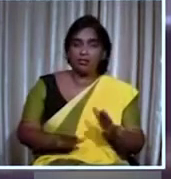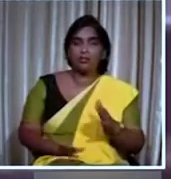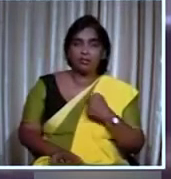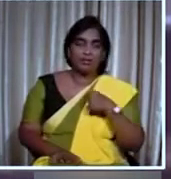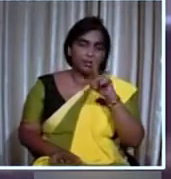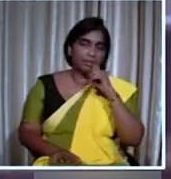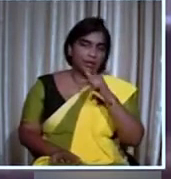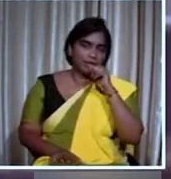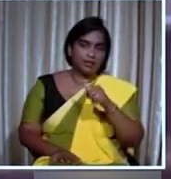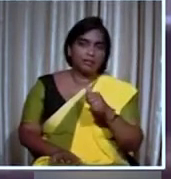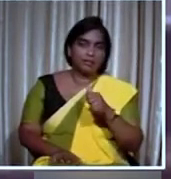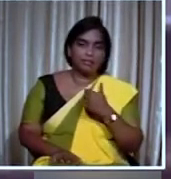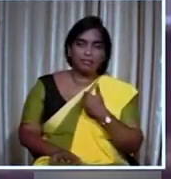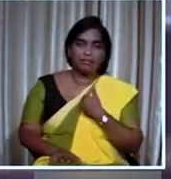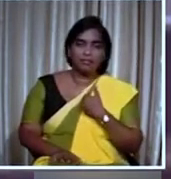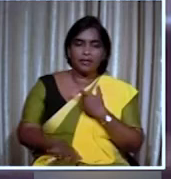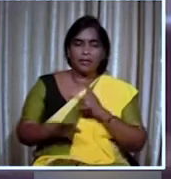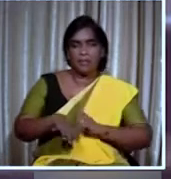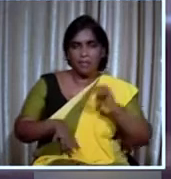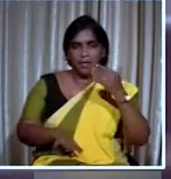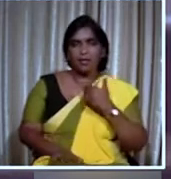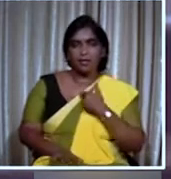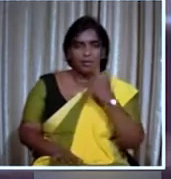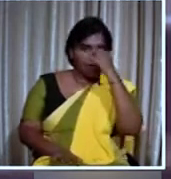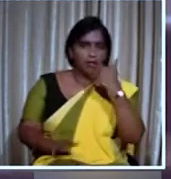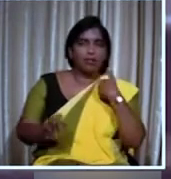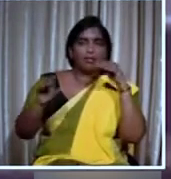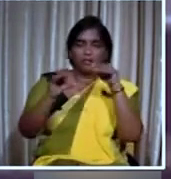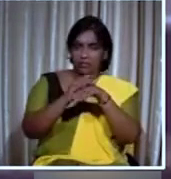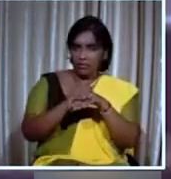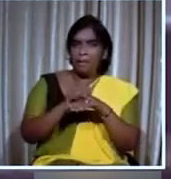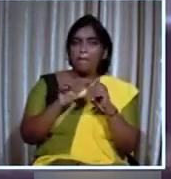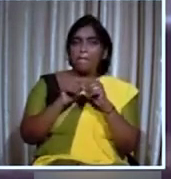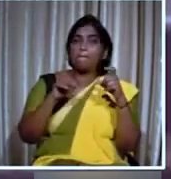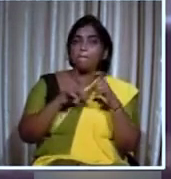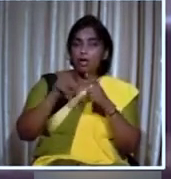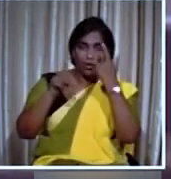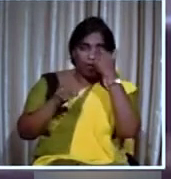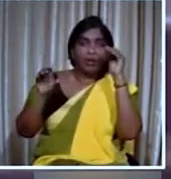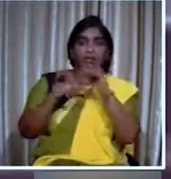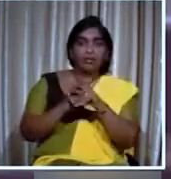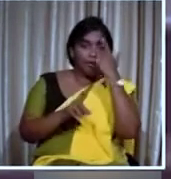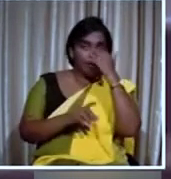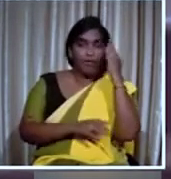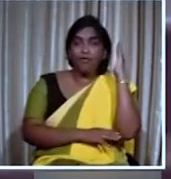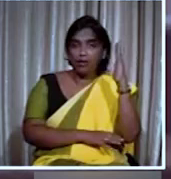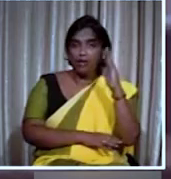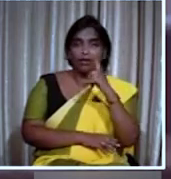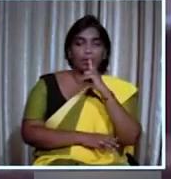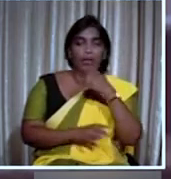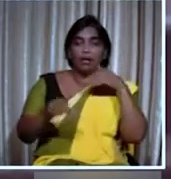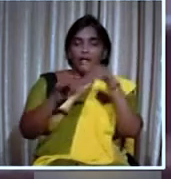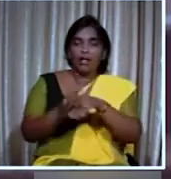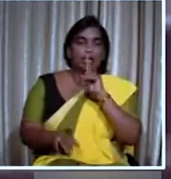හිතනවා මට ඇත්තසම වෙච්ච ලොකු අවාසනාවක්. මම ඇත්තටම පල්ලිය ගිහිටියා බදුල්ල. හැබැයි බදුල්ල පල්ලිය හිටියේ ස්වාමි කිව්වෙත් නෑ මම